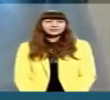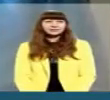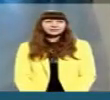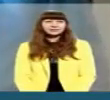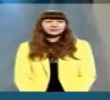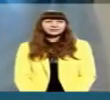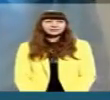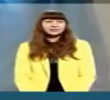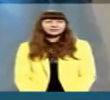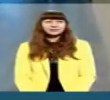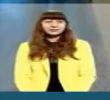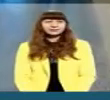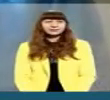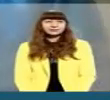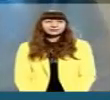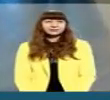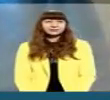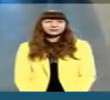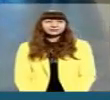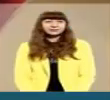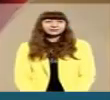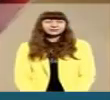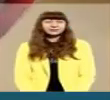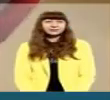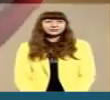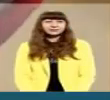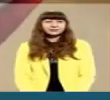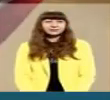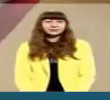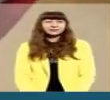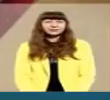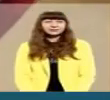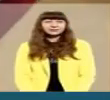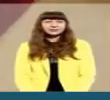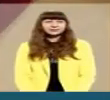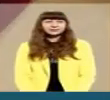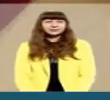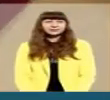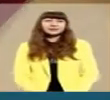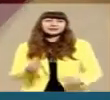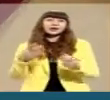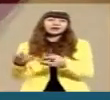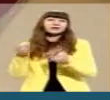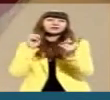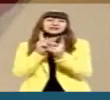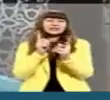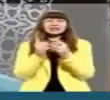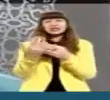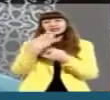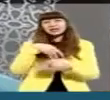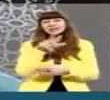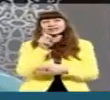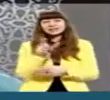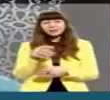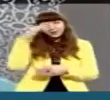чтобы сбылись новогодние мечты. Қонақтарды қарсы алуға жас шахматшы алдын ала әзірленген.